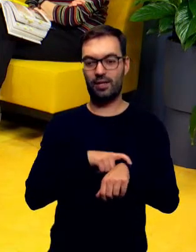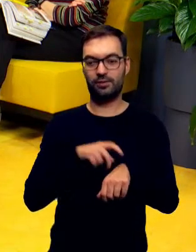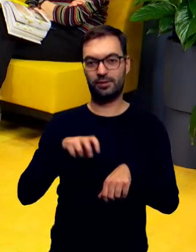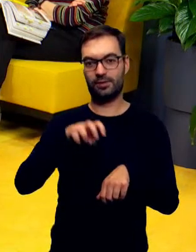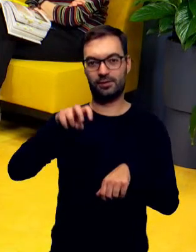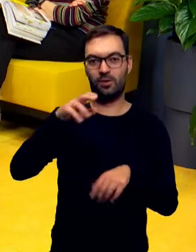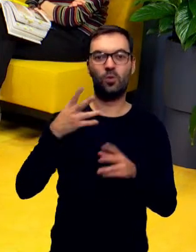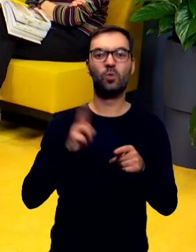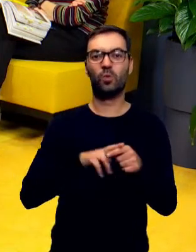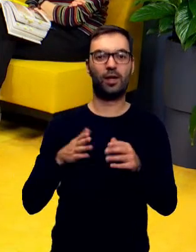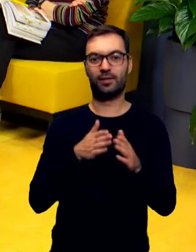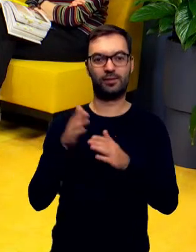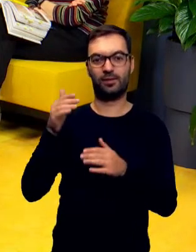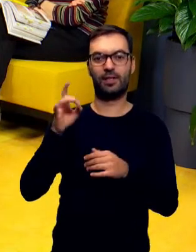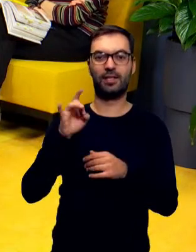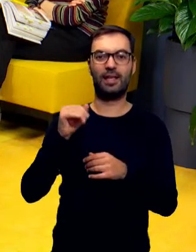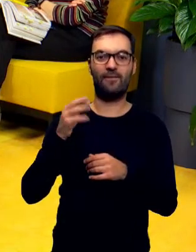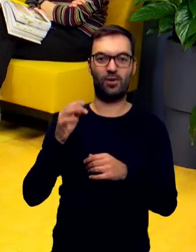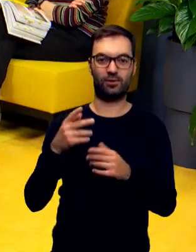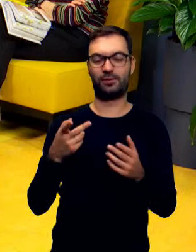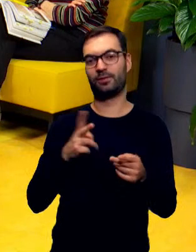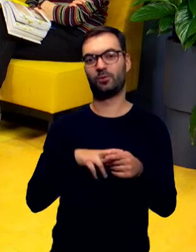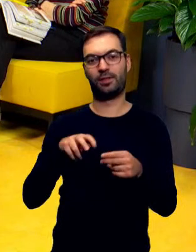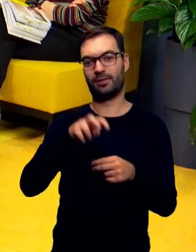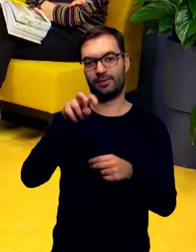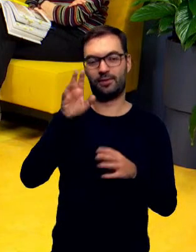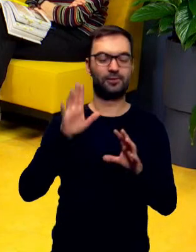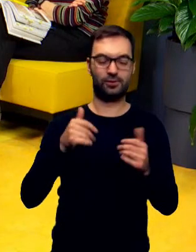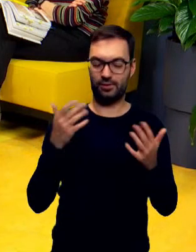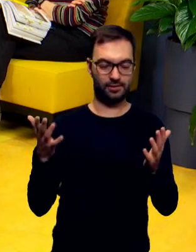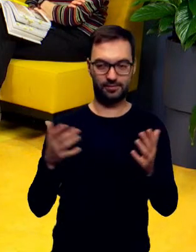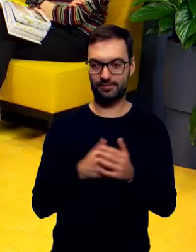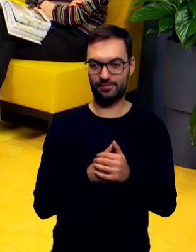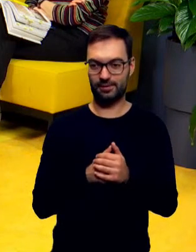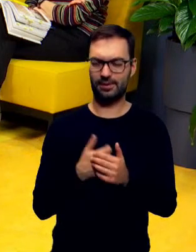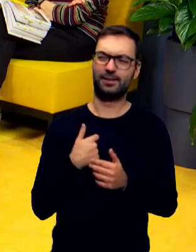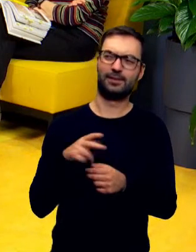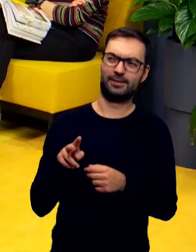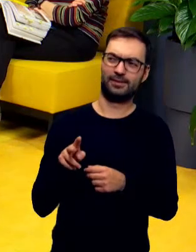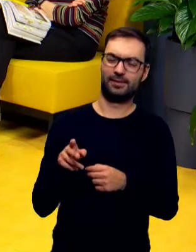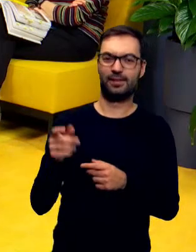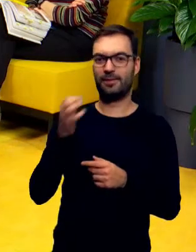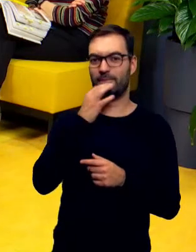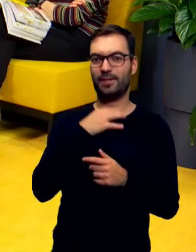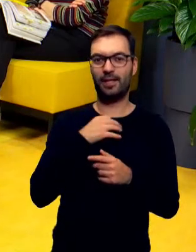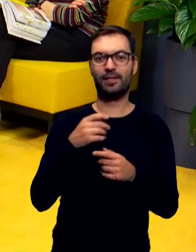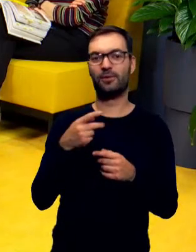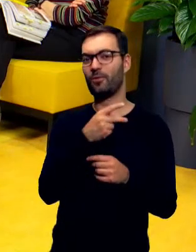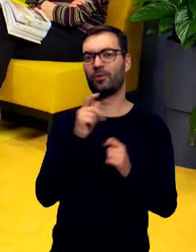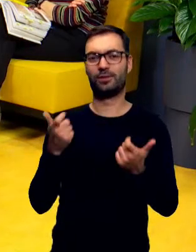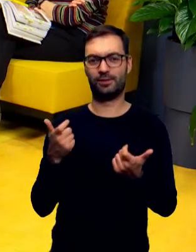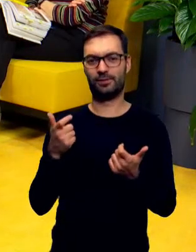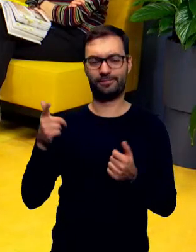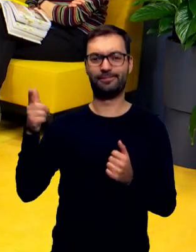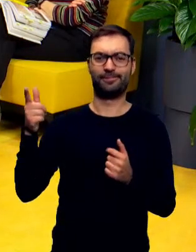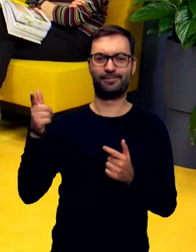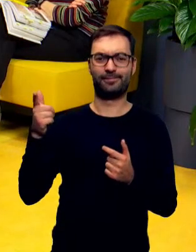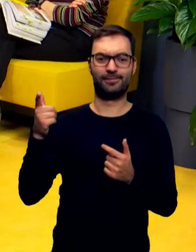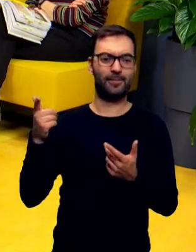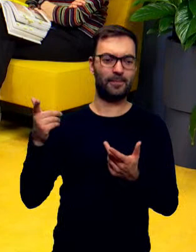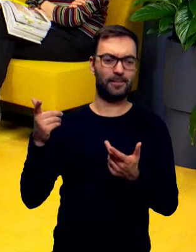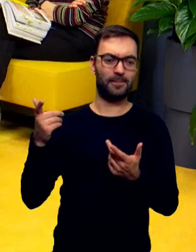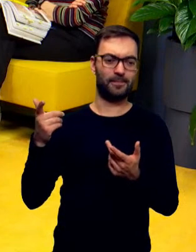i w ogóle którędy nam na ten Giewon, czy na Kasprowy, czy na Śwince, wszystko jedno. I rzeczywiście to pytanie świadczy o tym, no, że